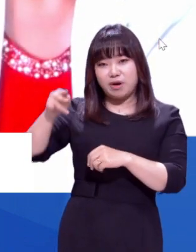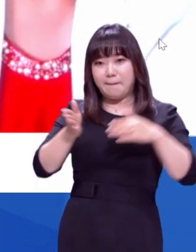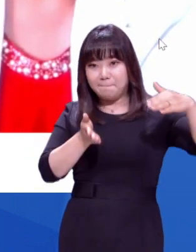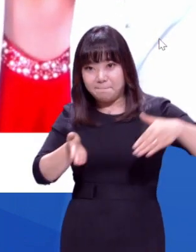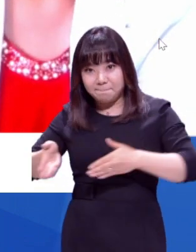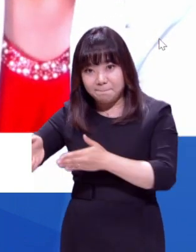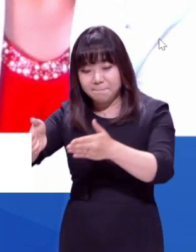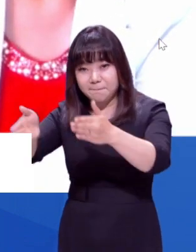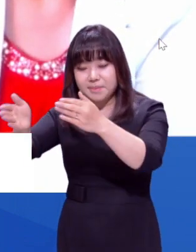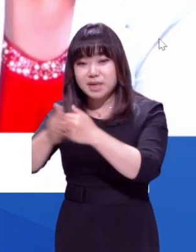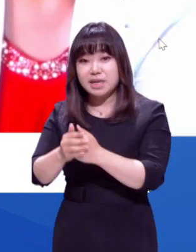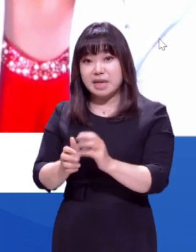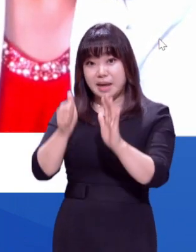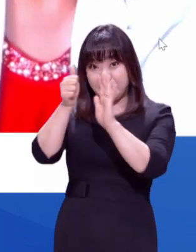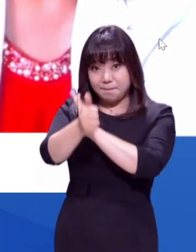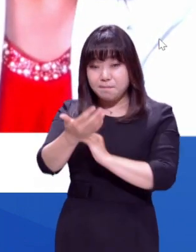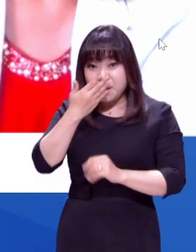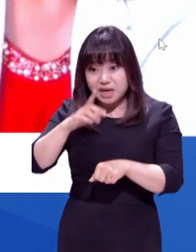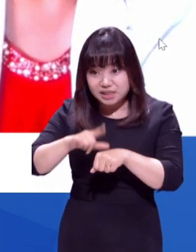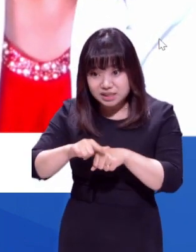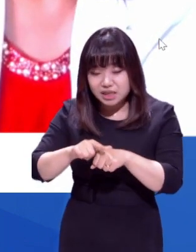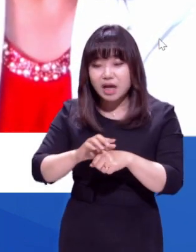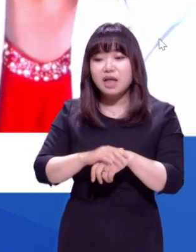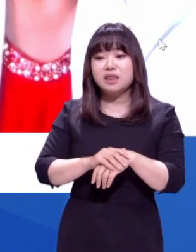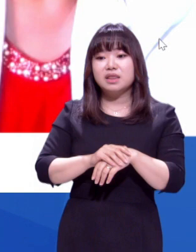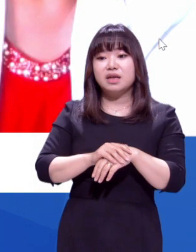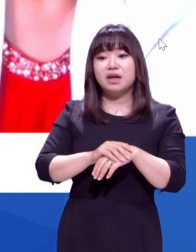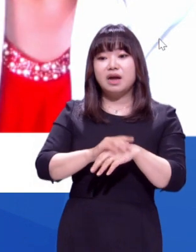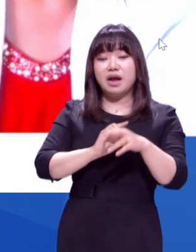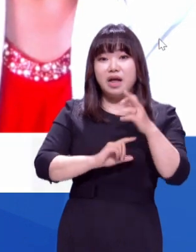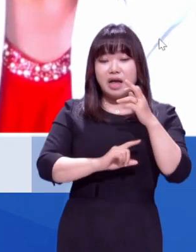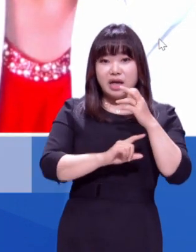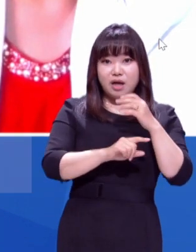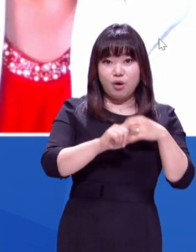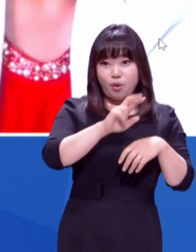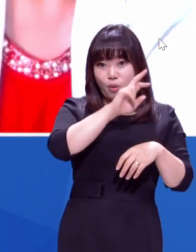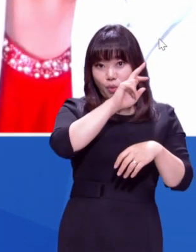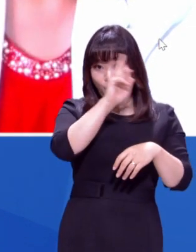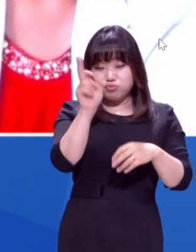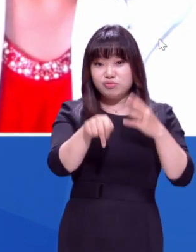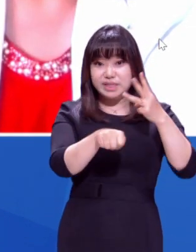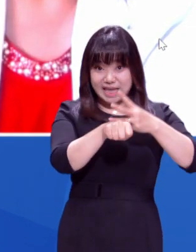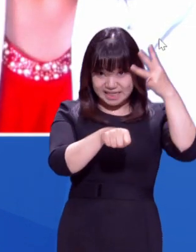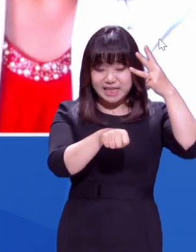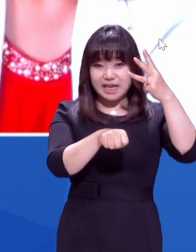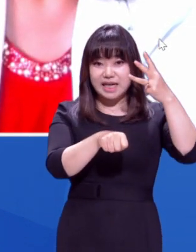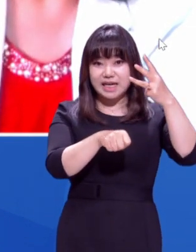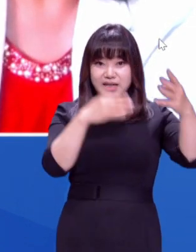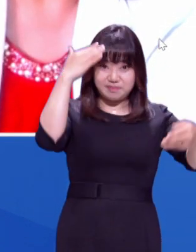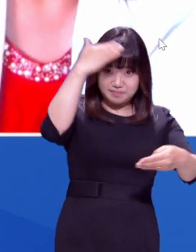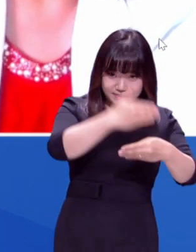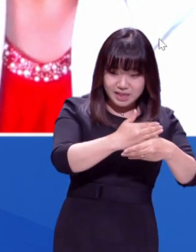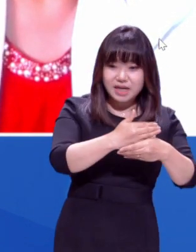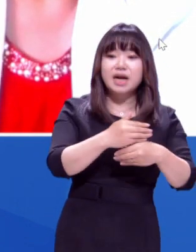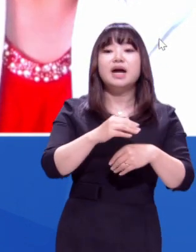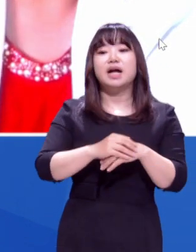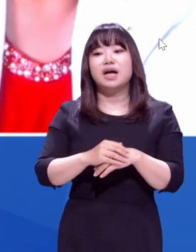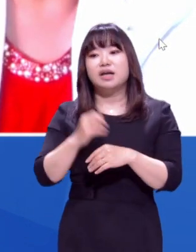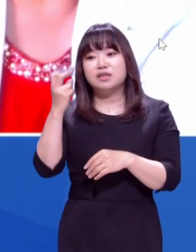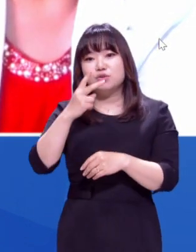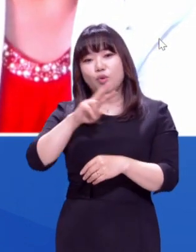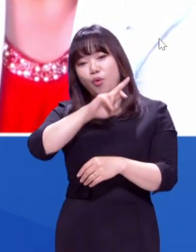회귀예요. 입장 시간은 11월부터 2월 동절기는 3시까지이고, 3월부터 10월